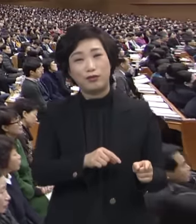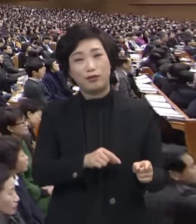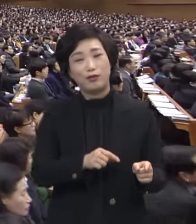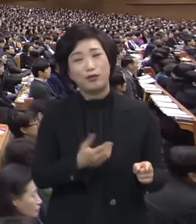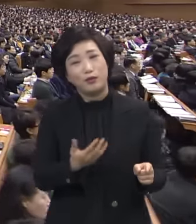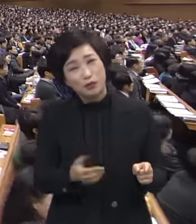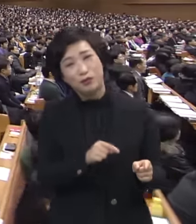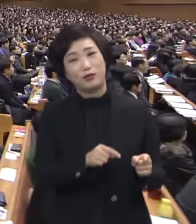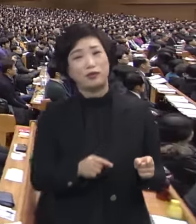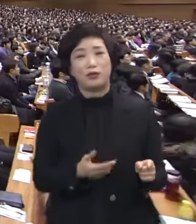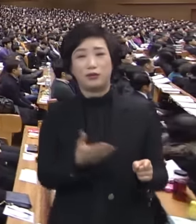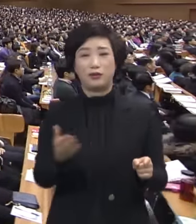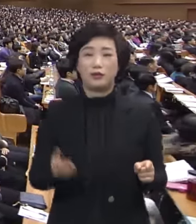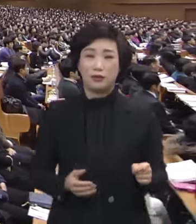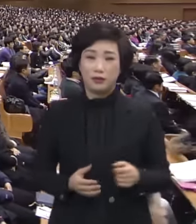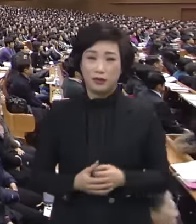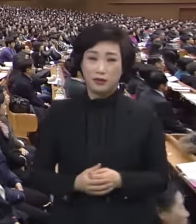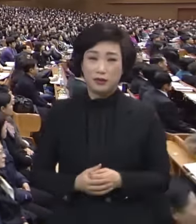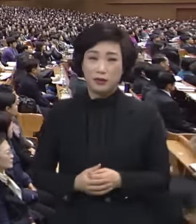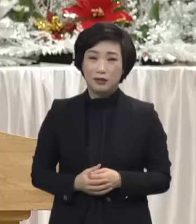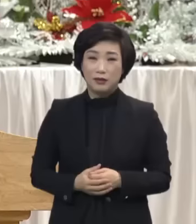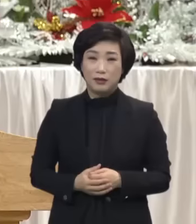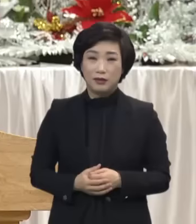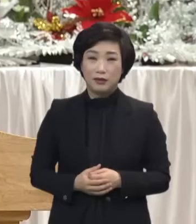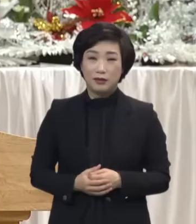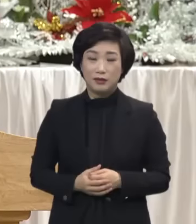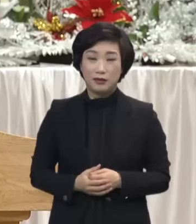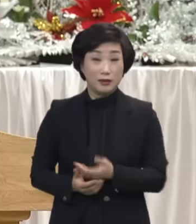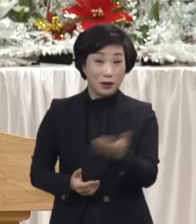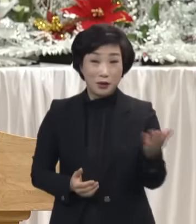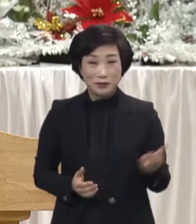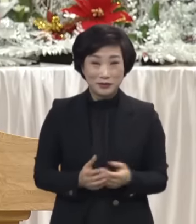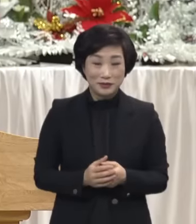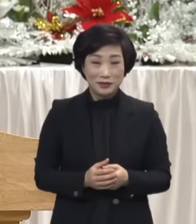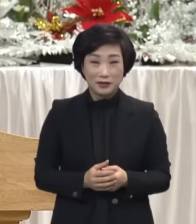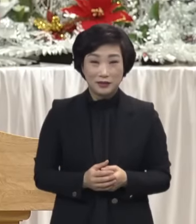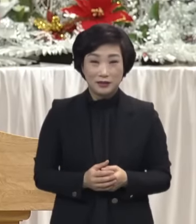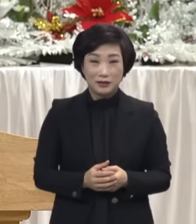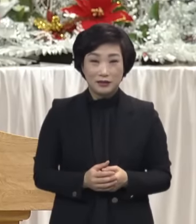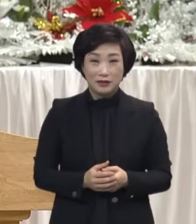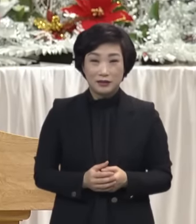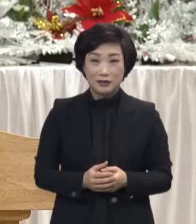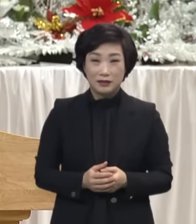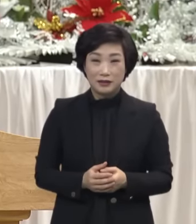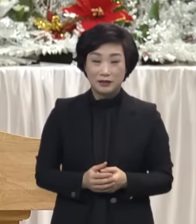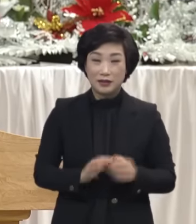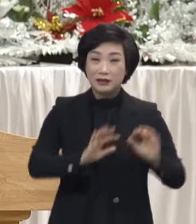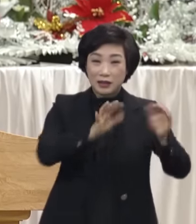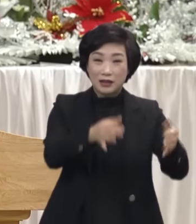이해가 되었습니까? 그래도 세상에서도 그랬잖아요. 너를 낳아서